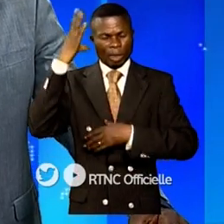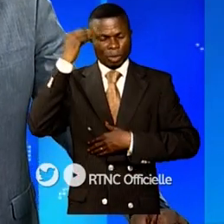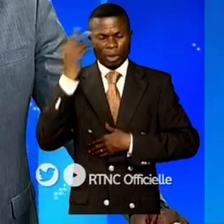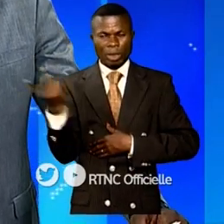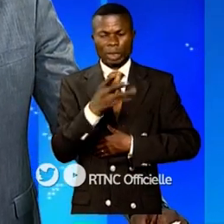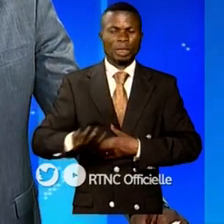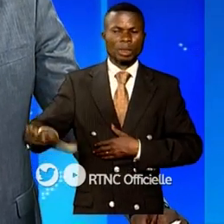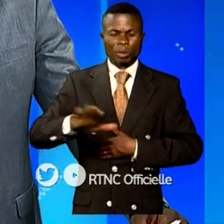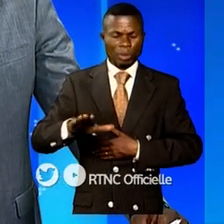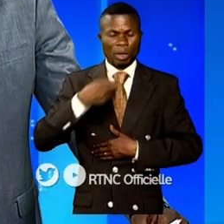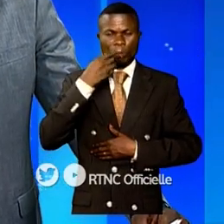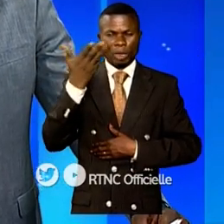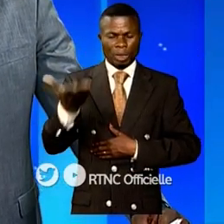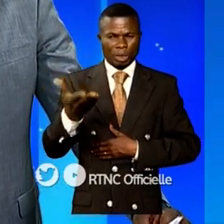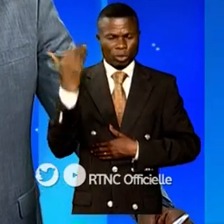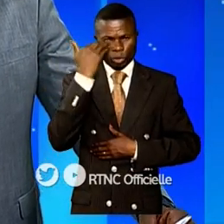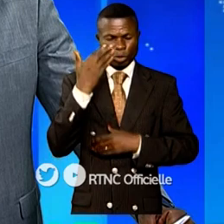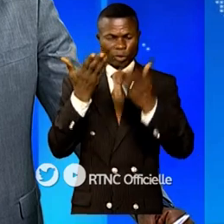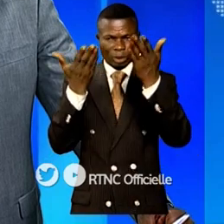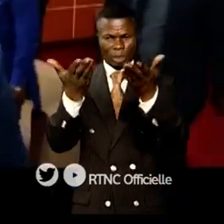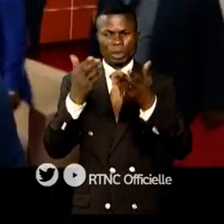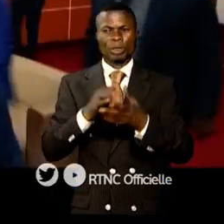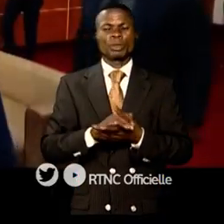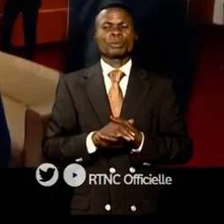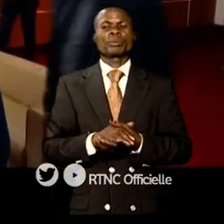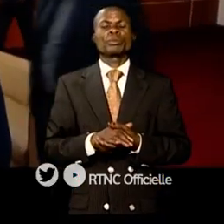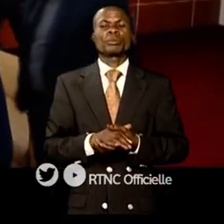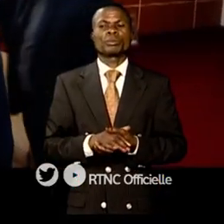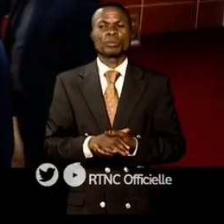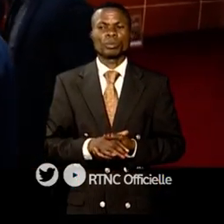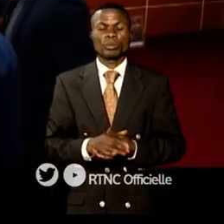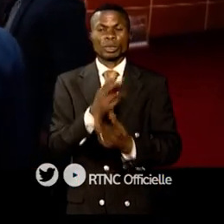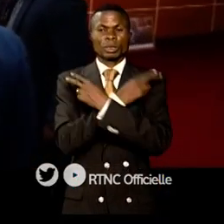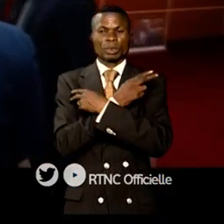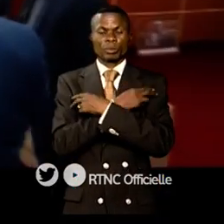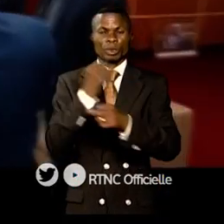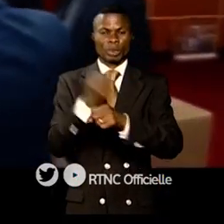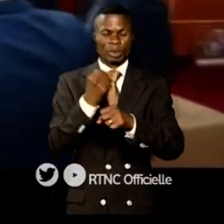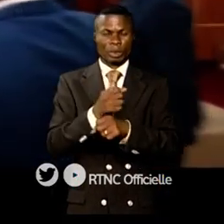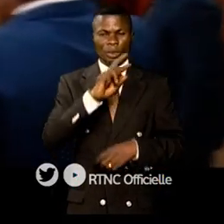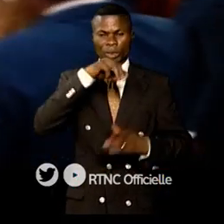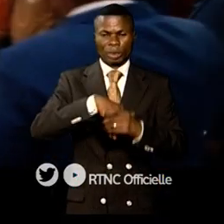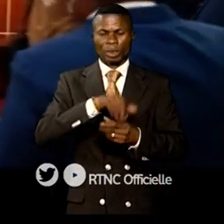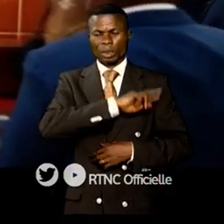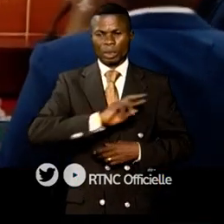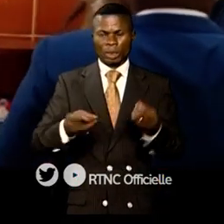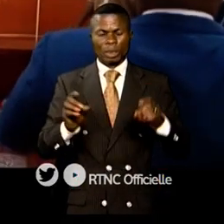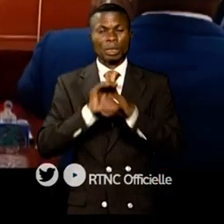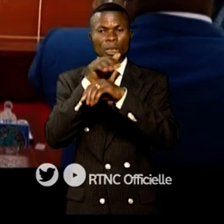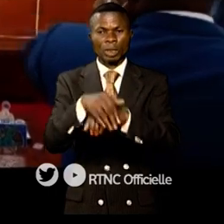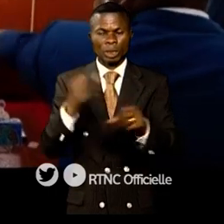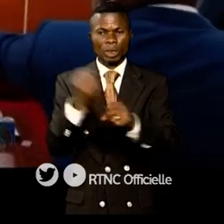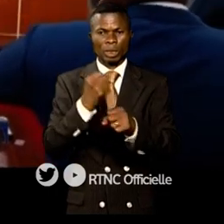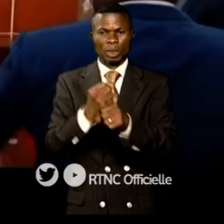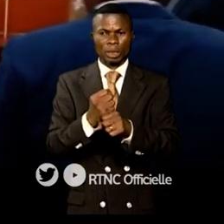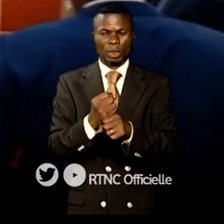États est tout au cœur des entretiens. Yvette Makuntima. Profitant de son séjour de travail en République démocratique du Congo pour participer aux travaux